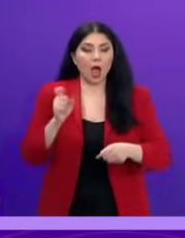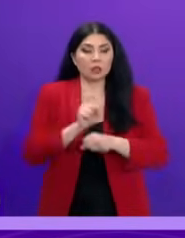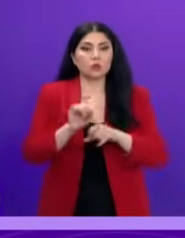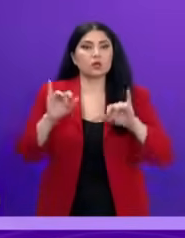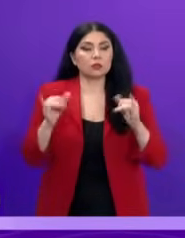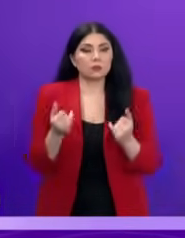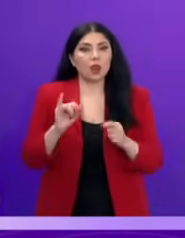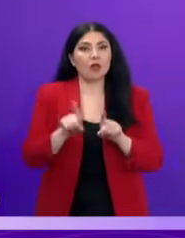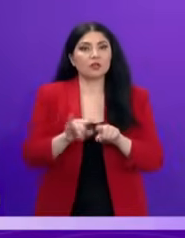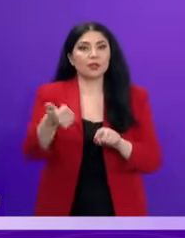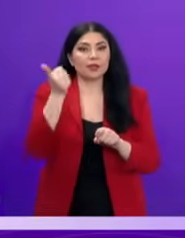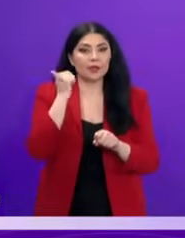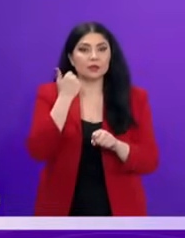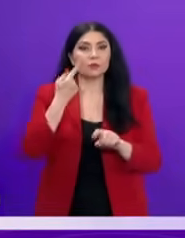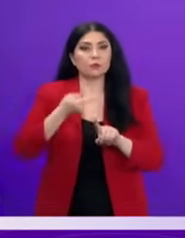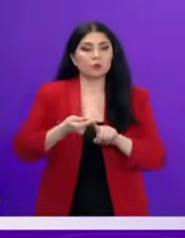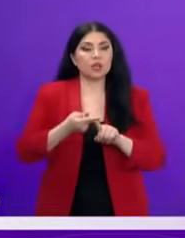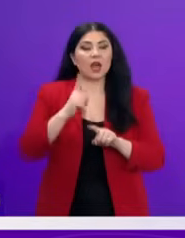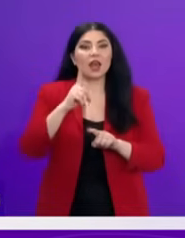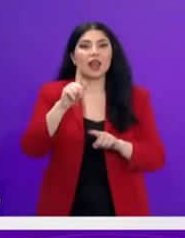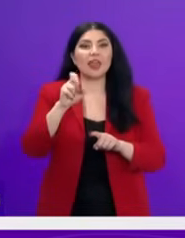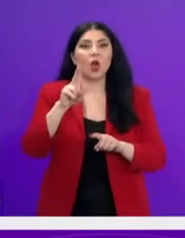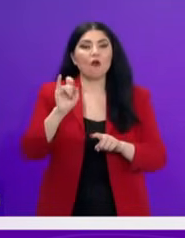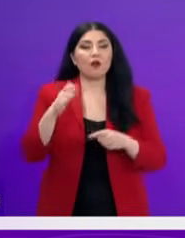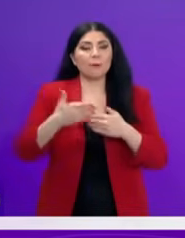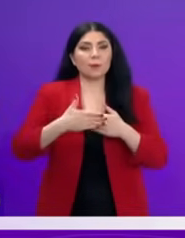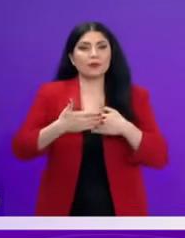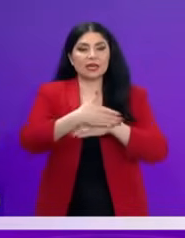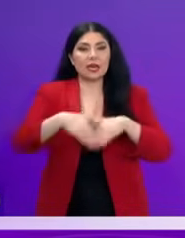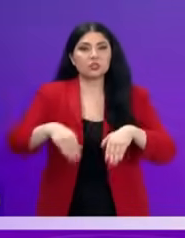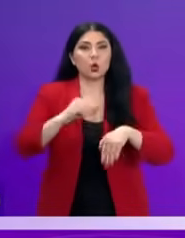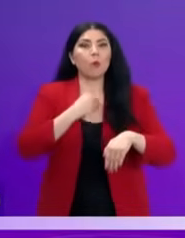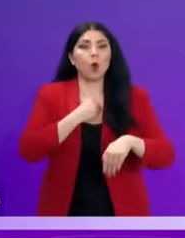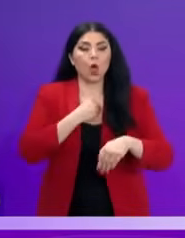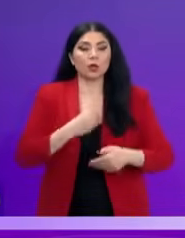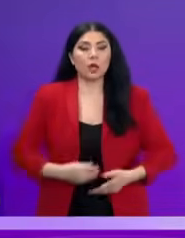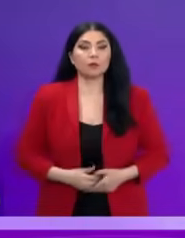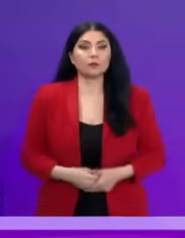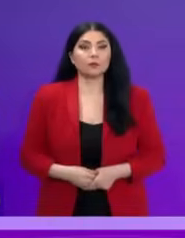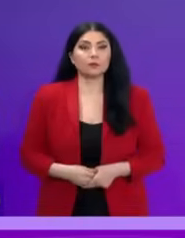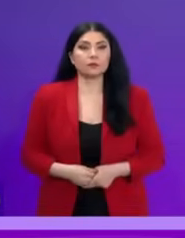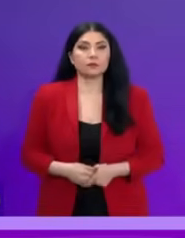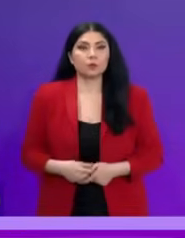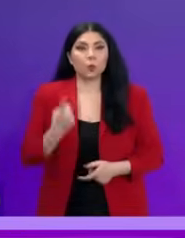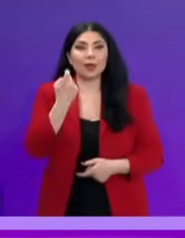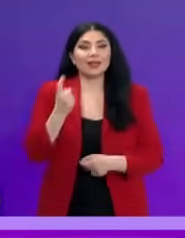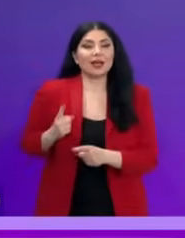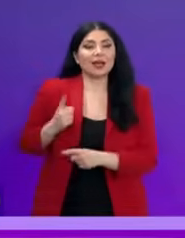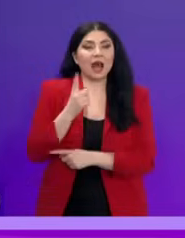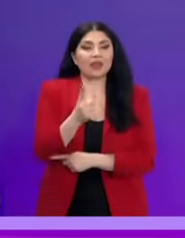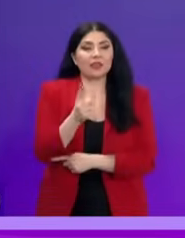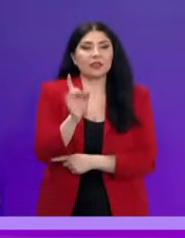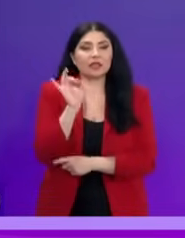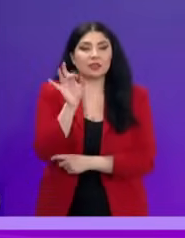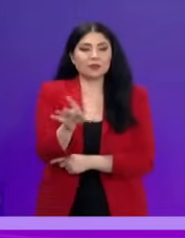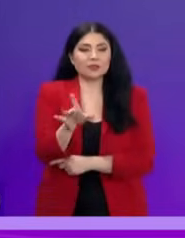loc și ieri, inclusiv la Lviv, aproape de granița cu Polonia. Acolo, una dintre rachetele de croazieră